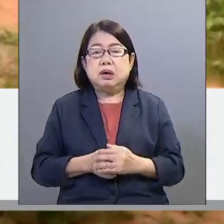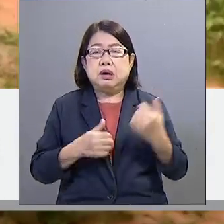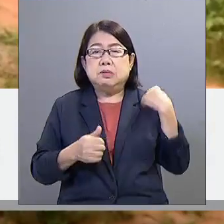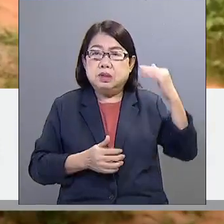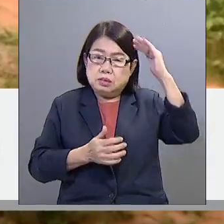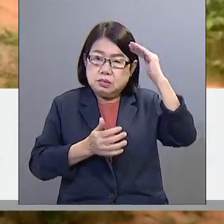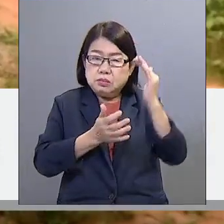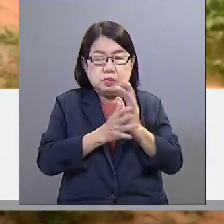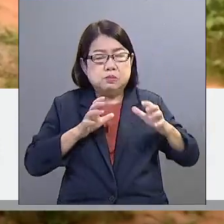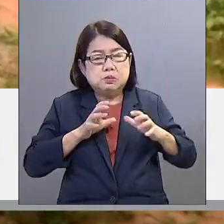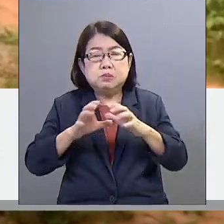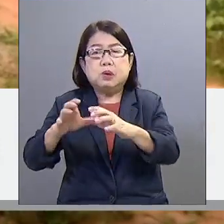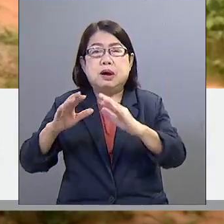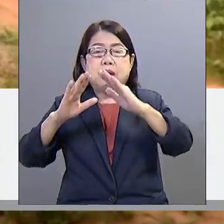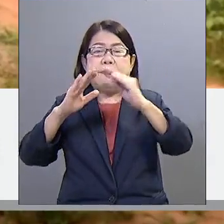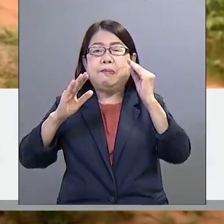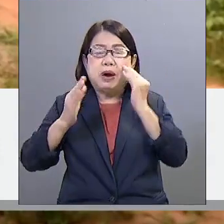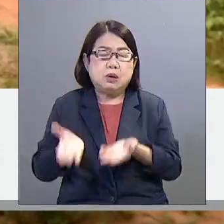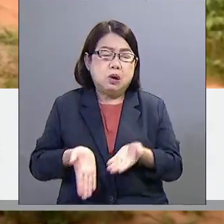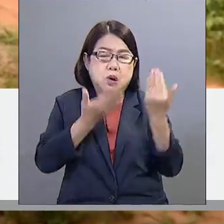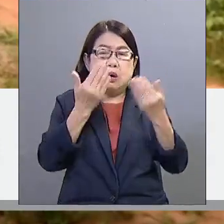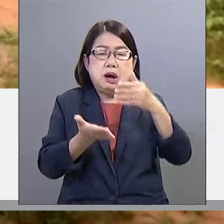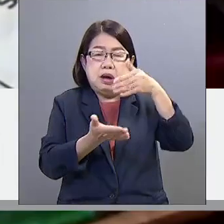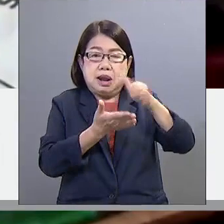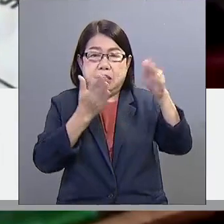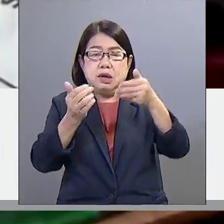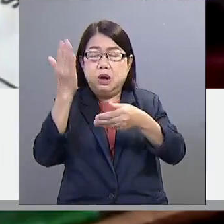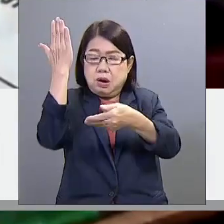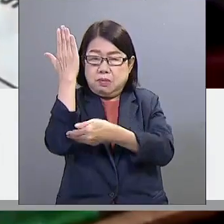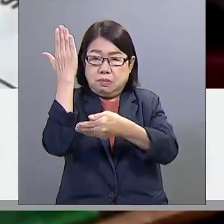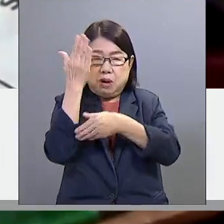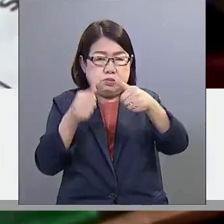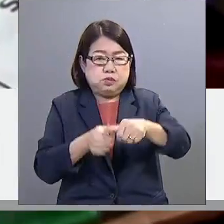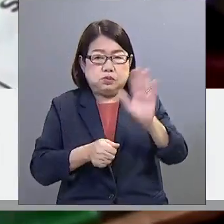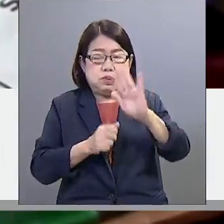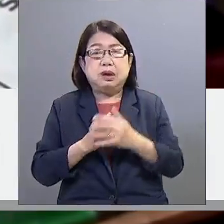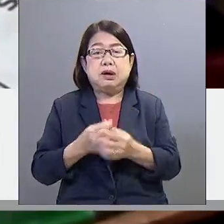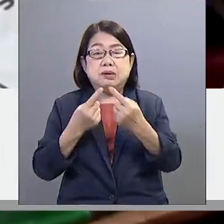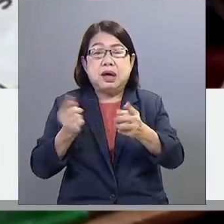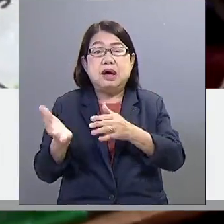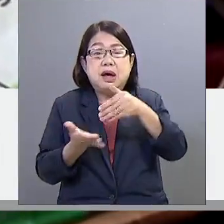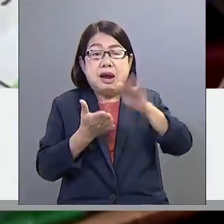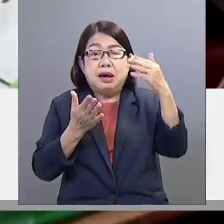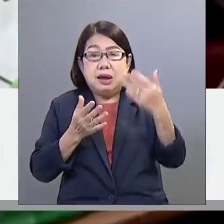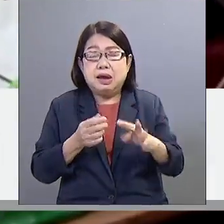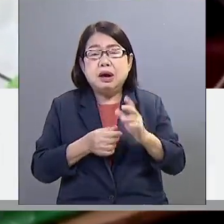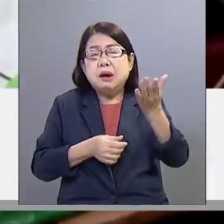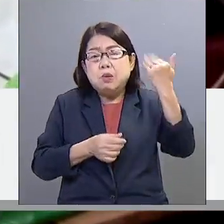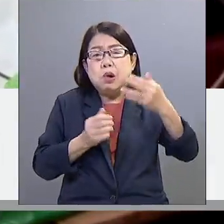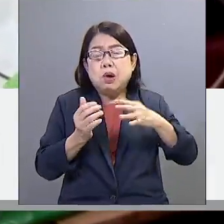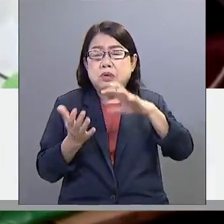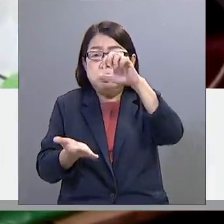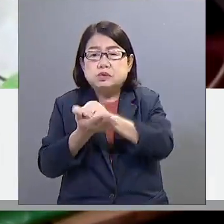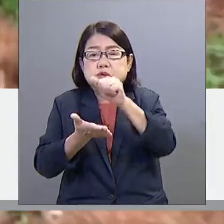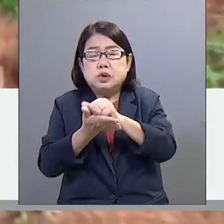สิ่งปลูกสร้างและผลักดันออกจากสวนปาล์มสำหรับชาวบ้านกลุ่มนี้เข้ายึดพื้นที่สวนปาล์มหมดสัมปทานมาตั้งแต่ปี